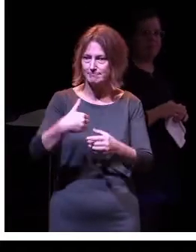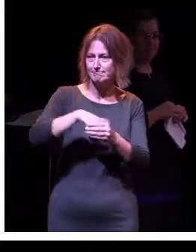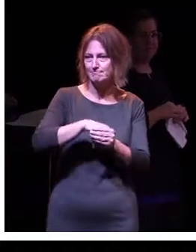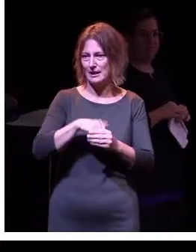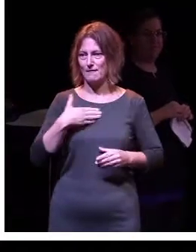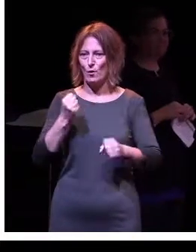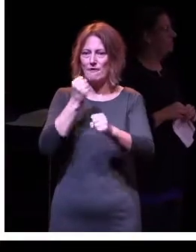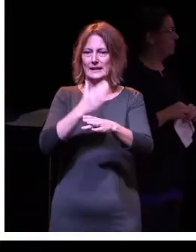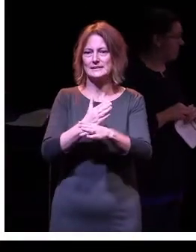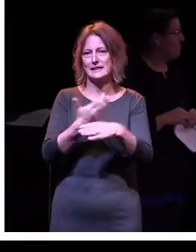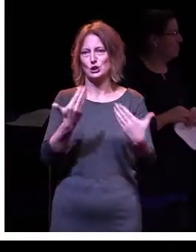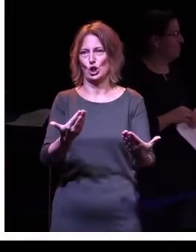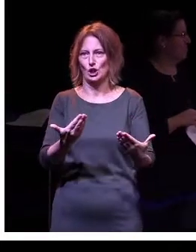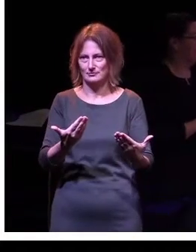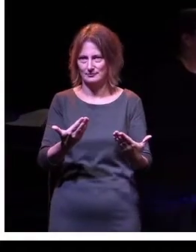bättre.